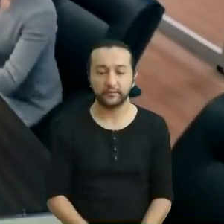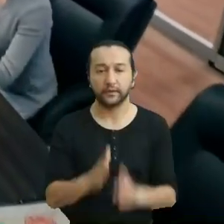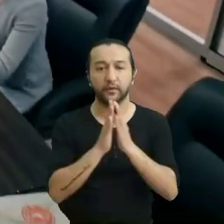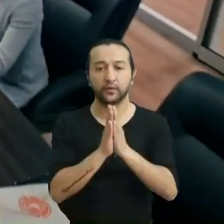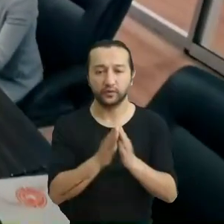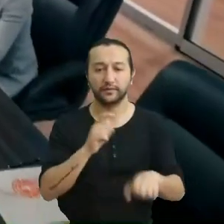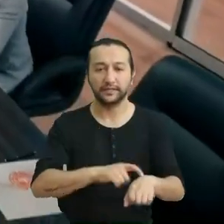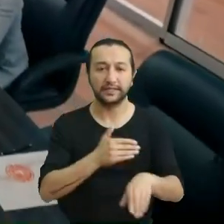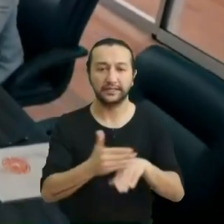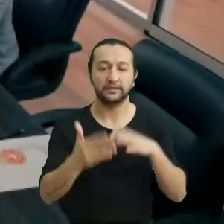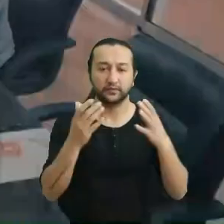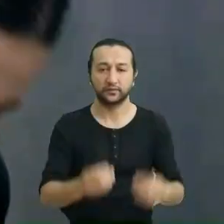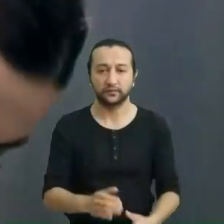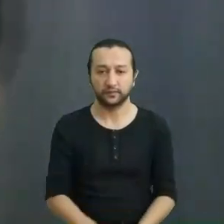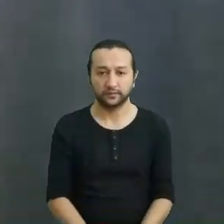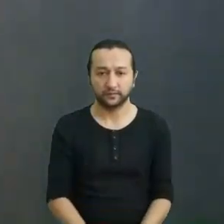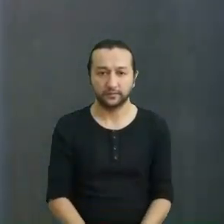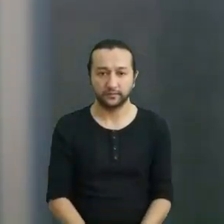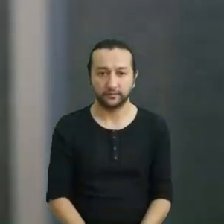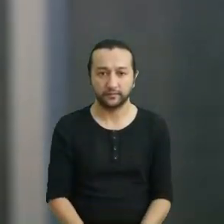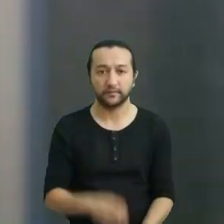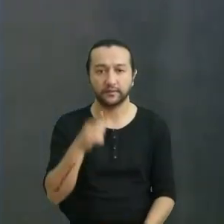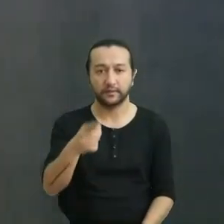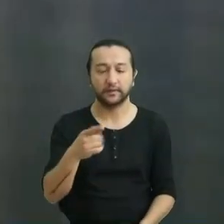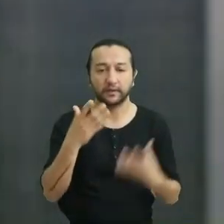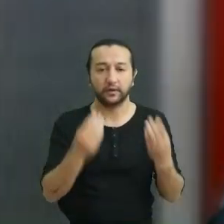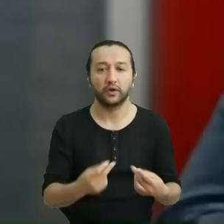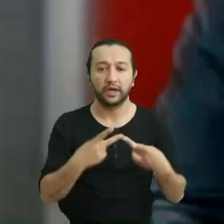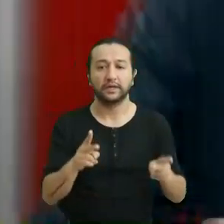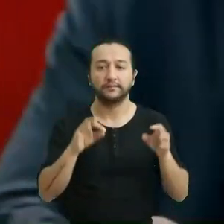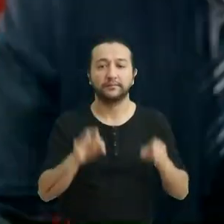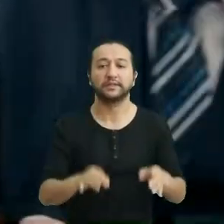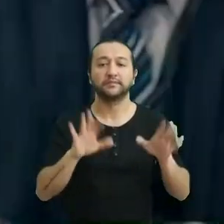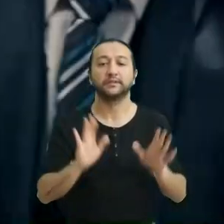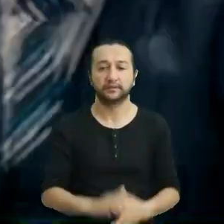Özür dilerim, geç kaldım. Oturdu. Başlamadık zaten daha.